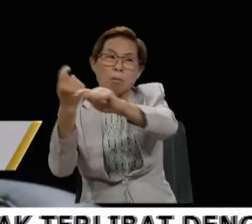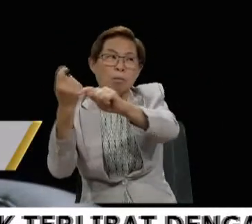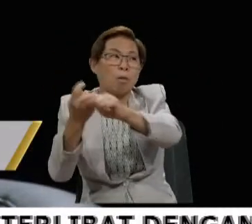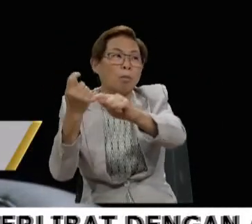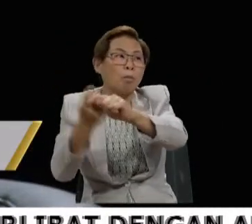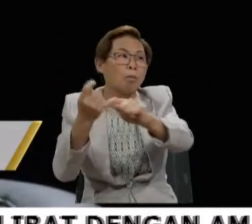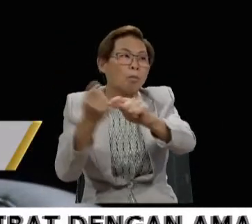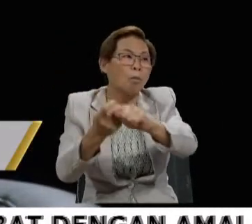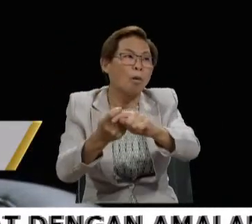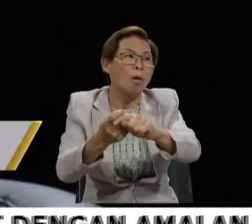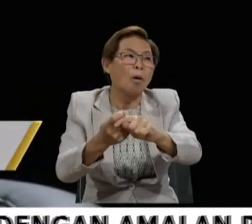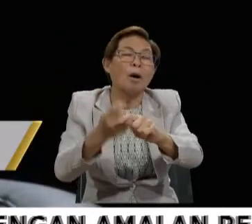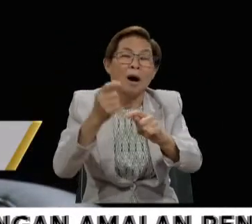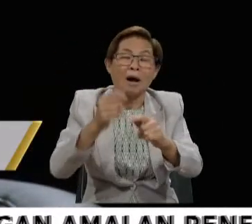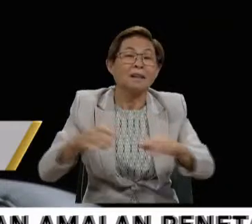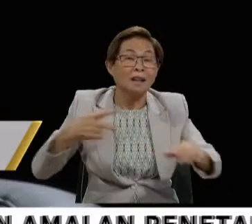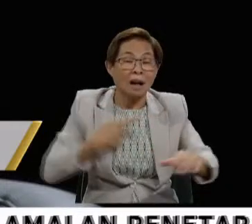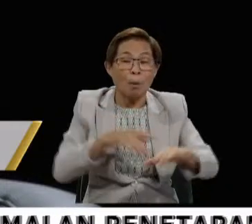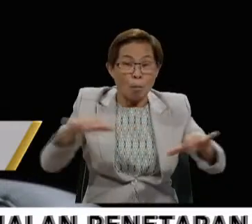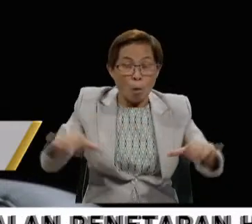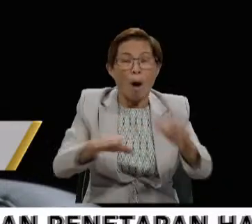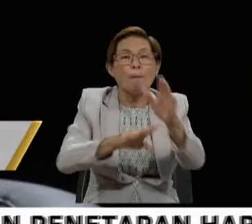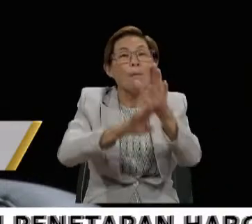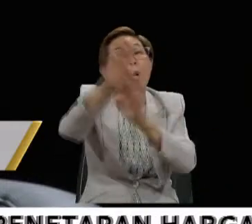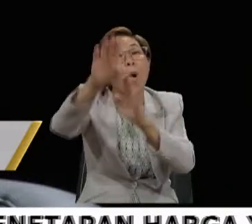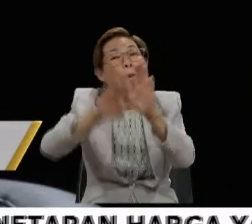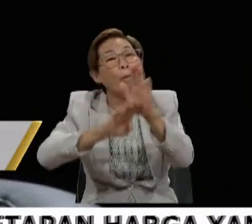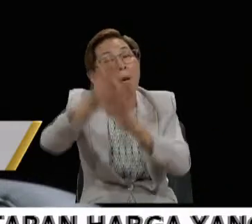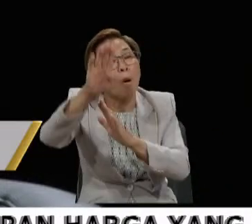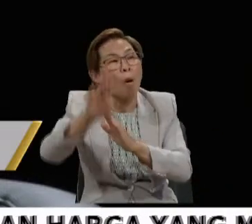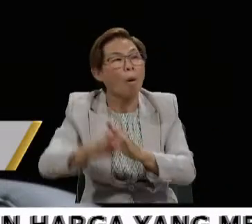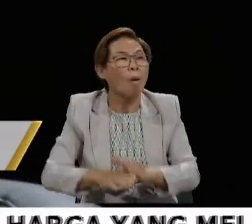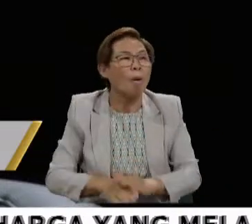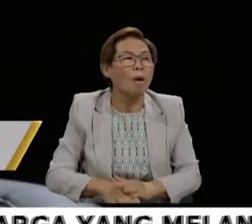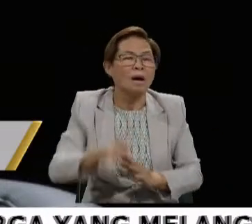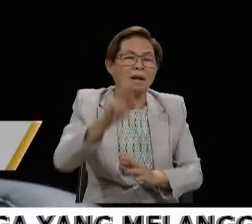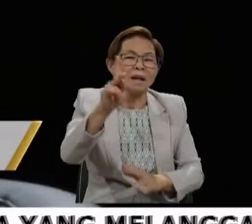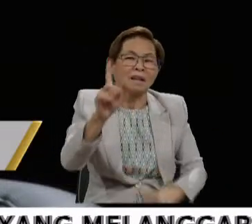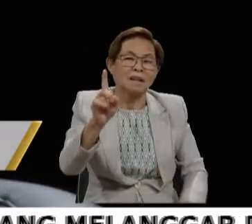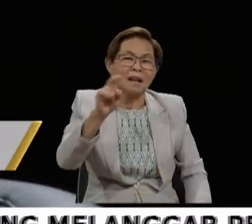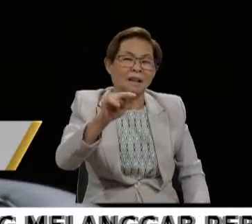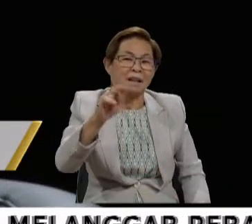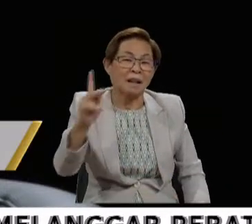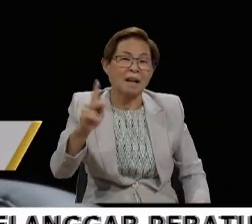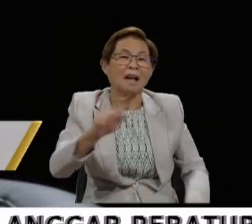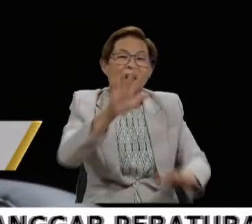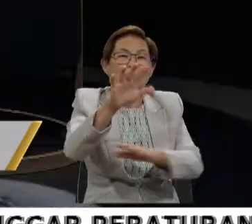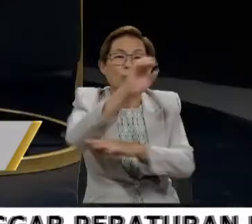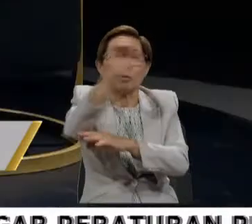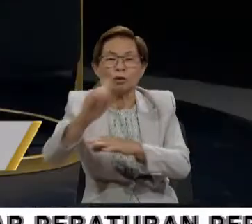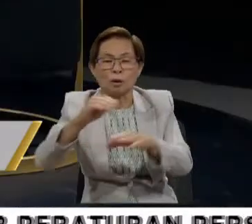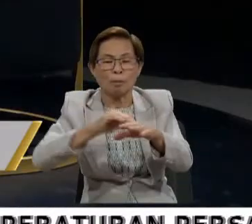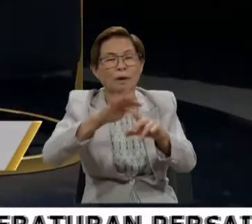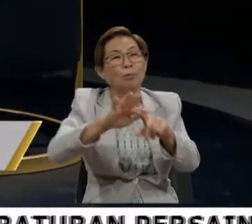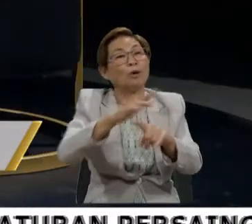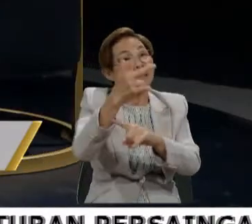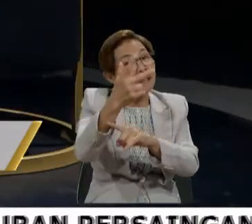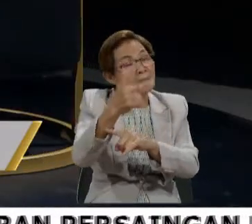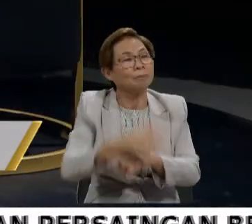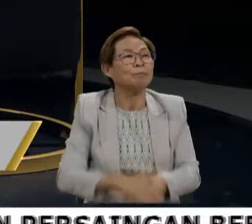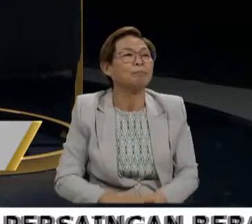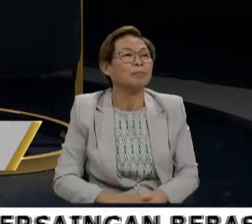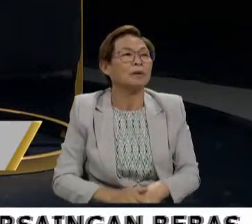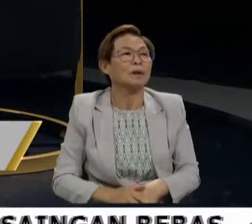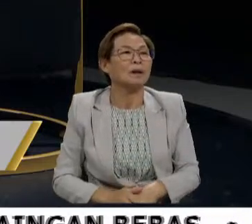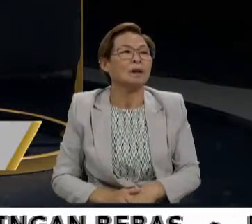di atas momentum pemulihan ini Perkembangan KDK kita pada 5% pada suku pertama dan sebenarnya suku pukul